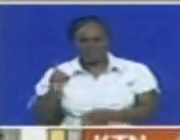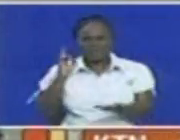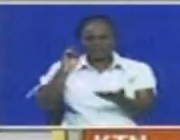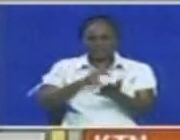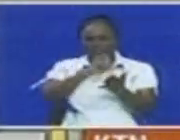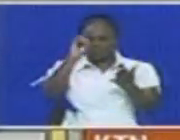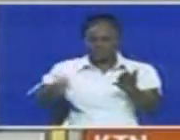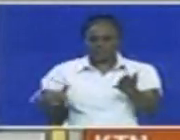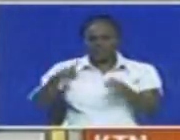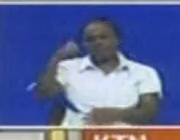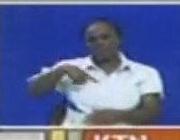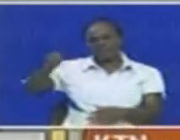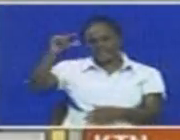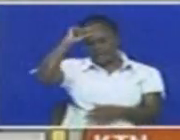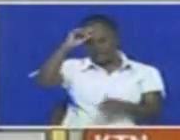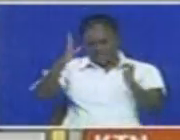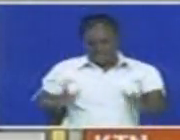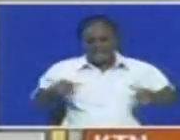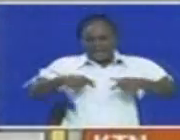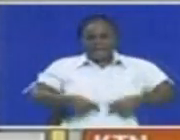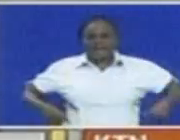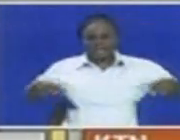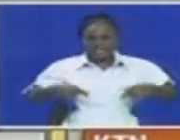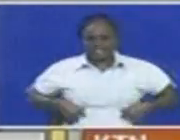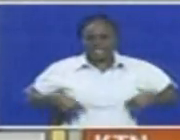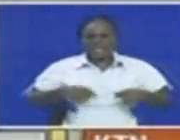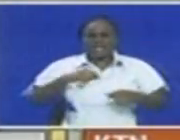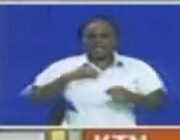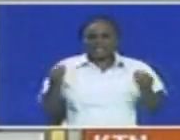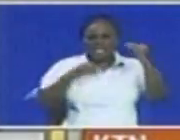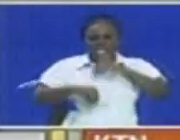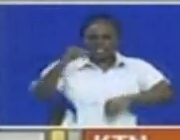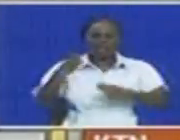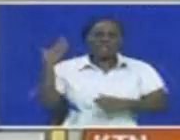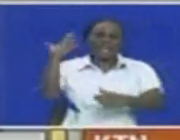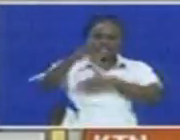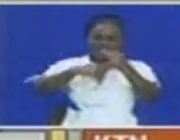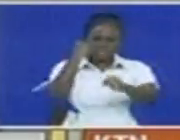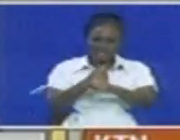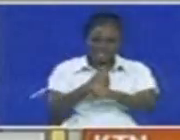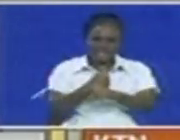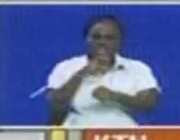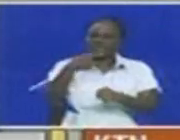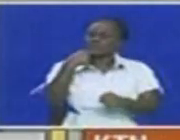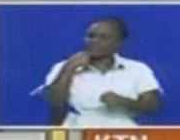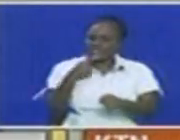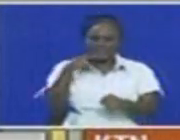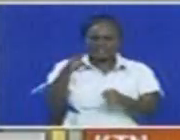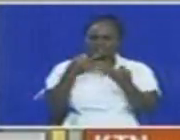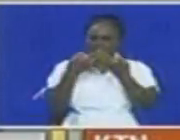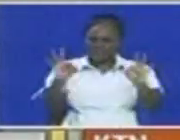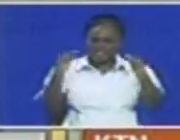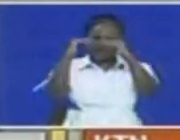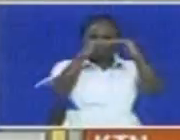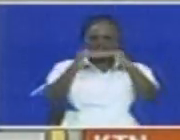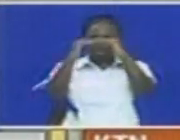mbali ushindi wa gavana wa kaunti ya Garissa katika uchaguzi mkuu wa Machi tarehe 4 mwaka jana kwa msingi kuwa haukuwa huru na